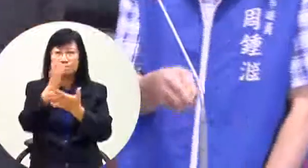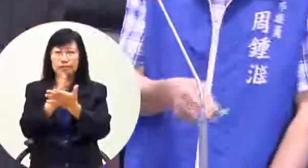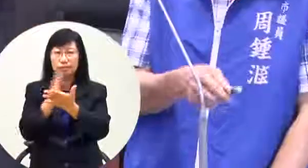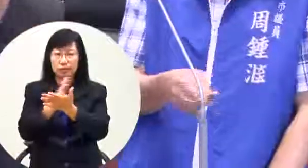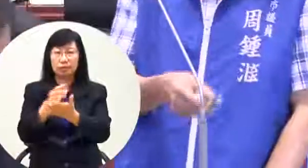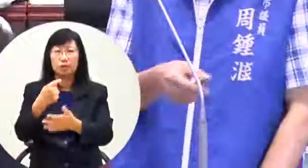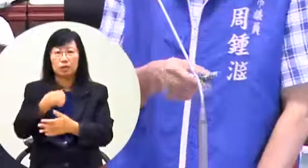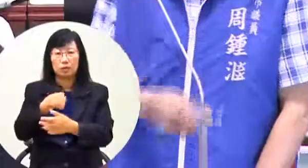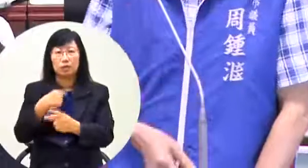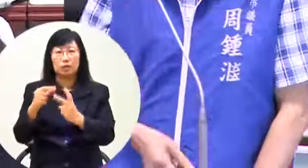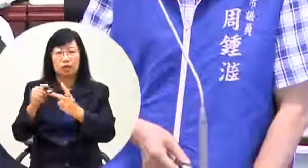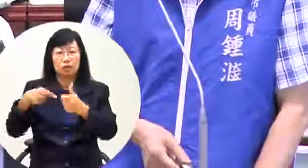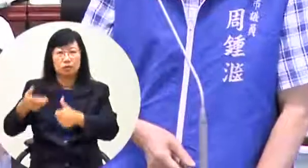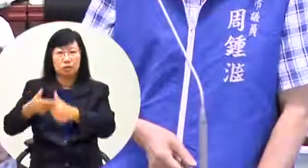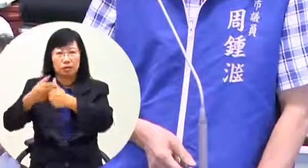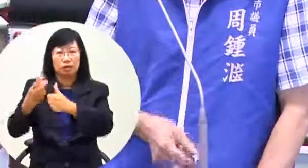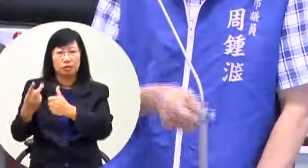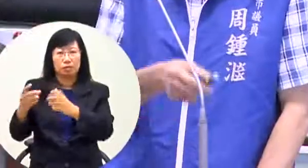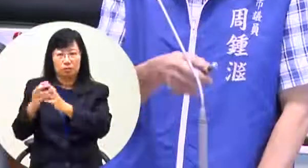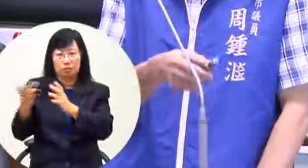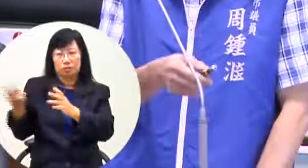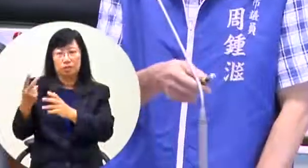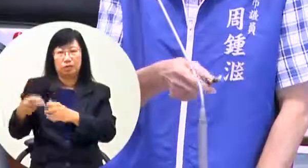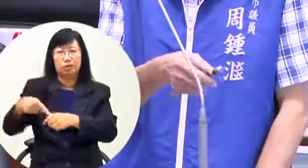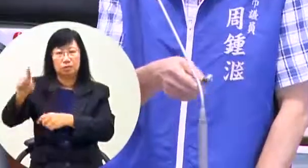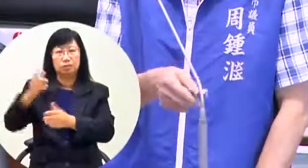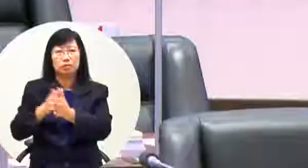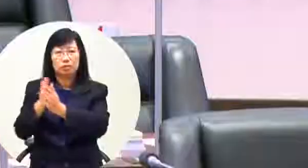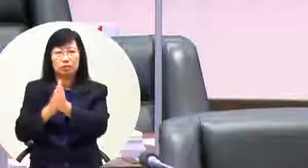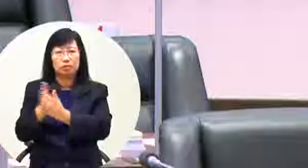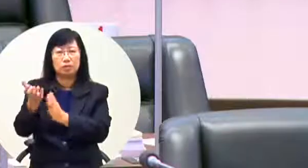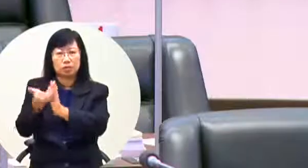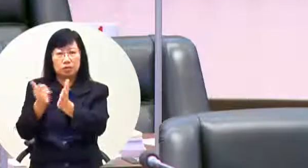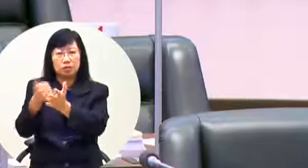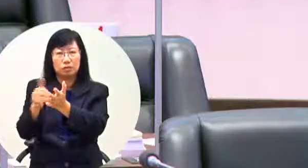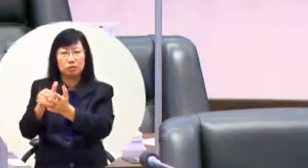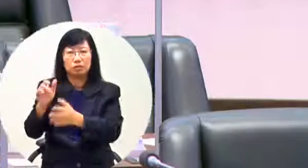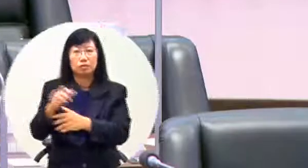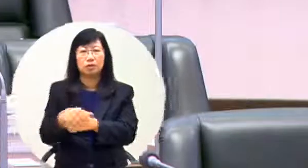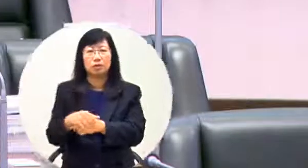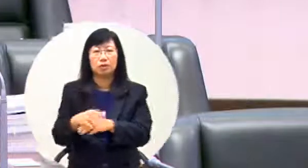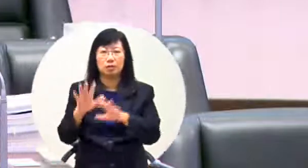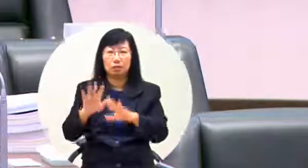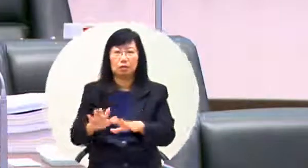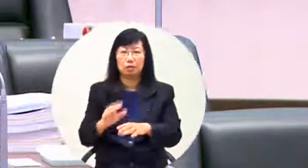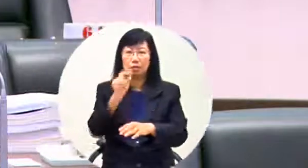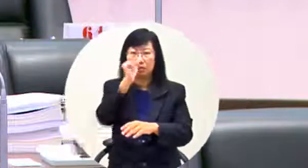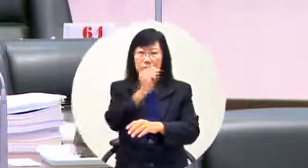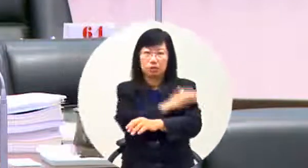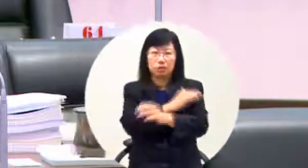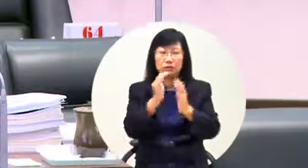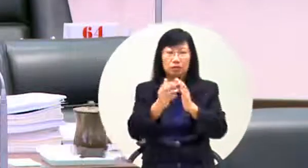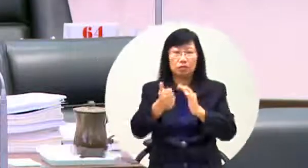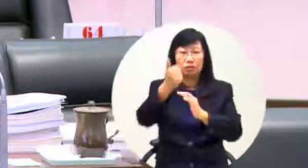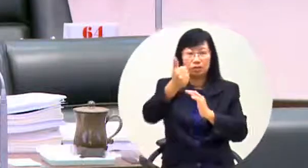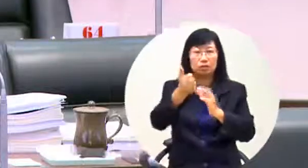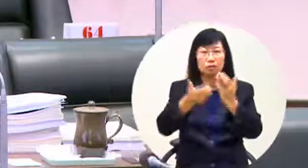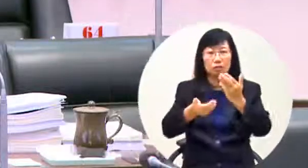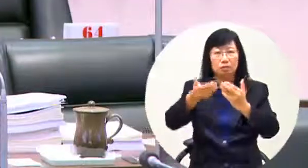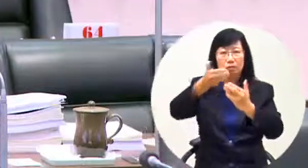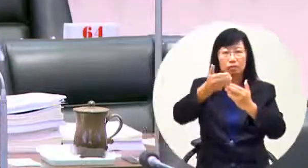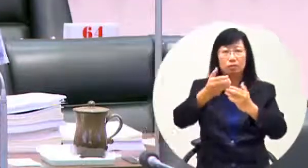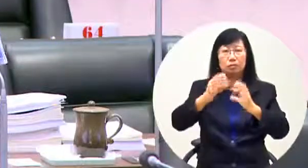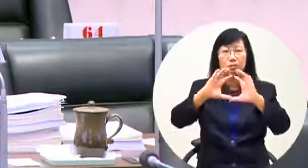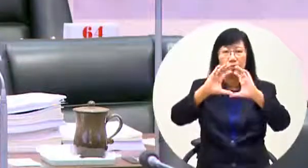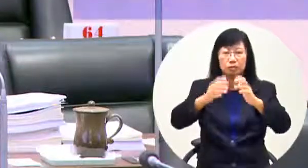继续争取，尤其现在我们陈启市长已经高升总统府秘书长，他绝对